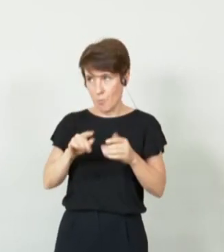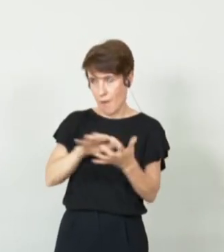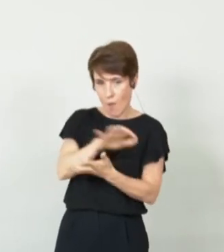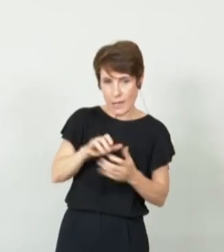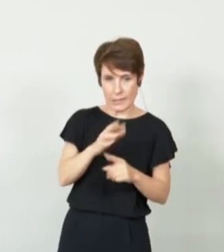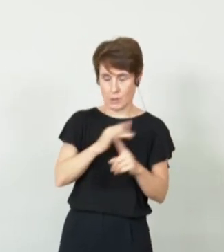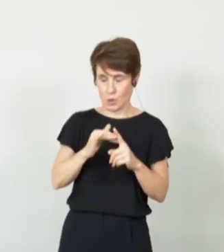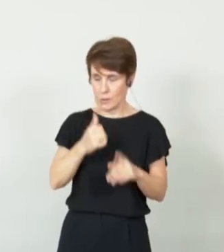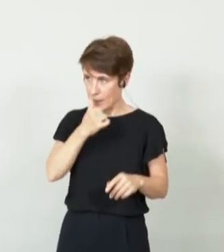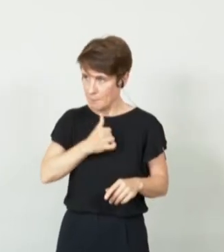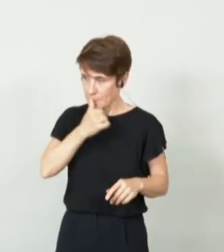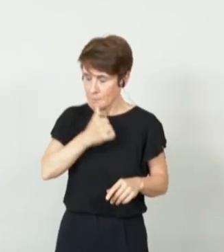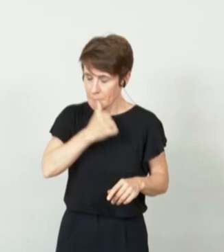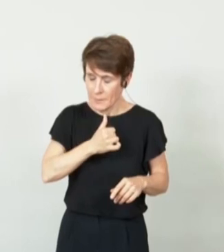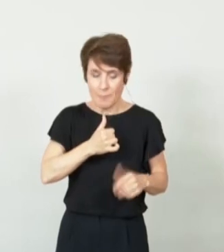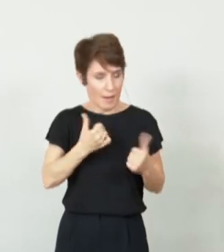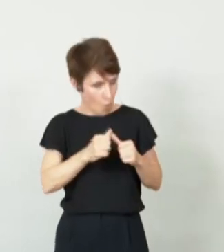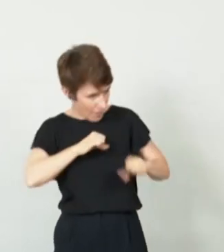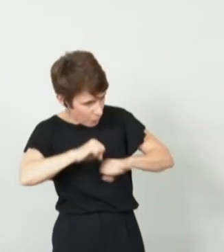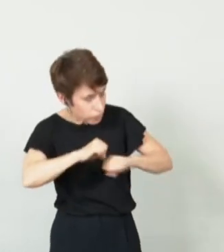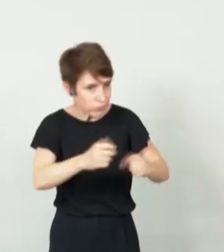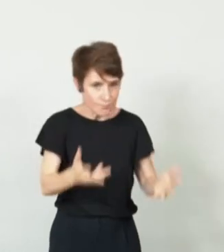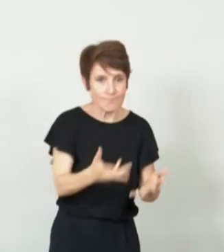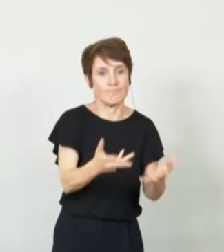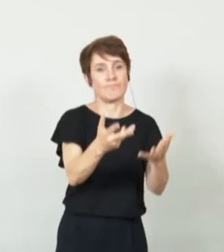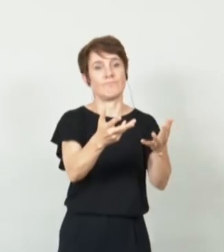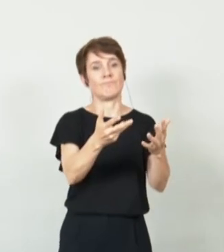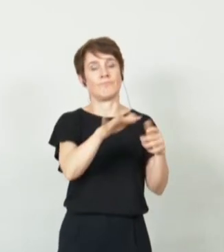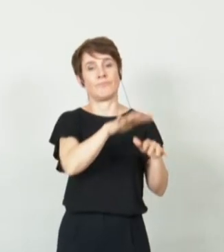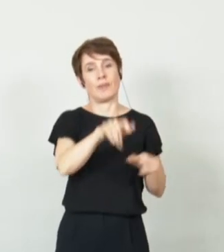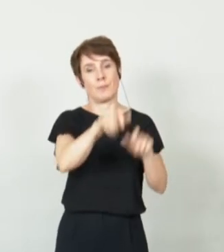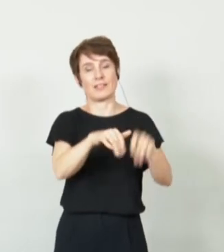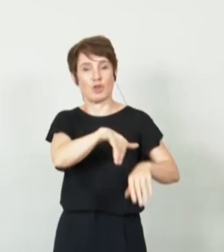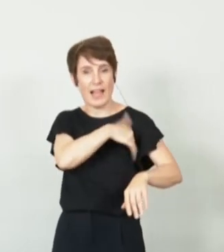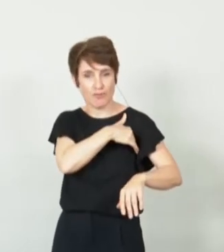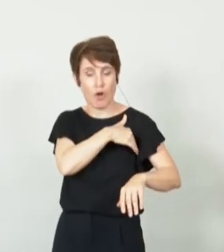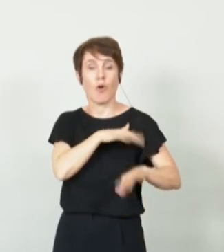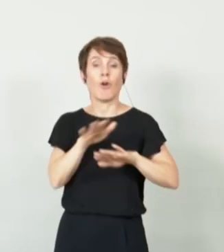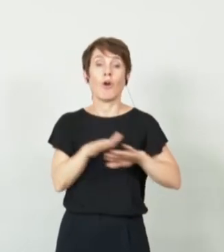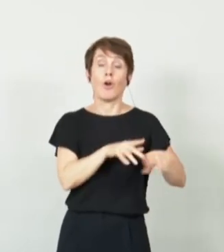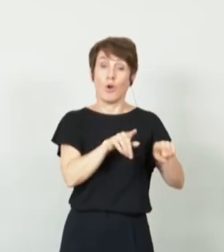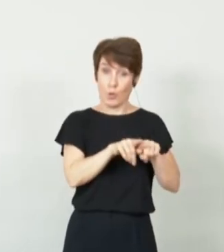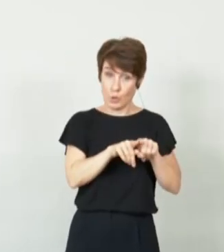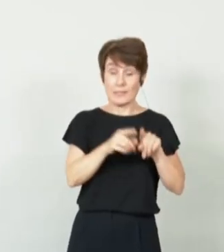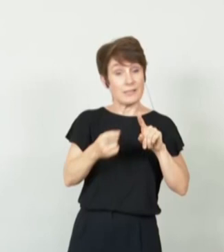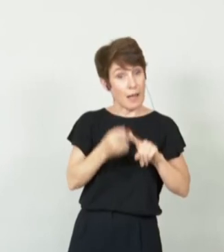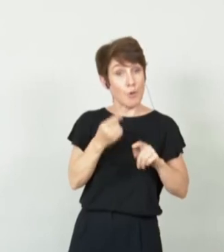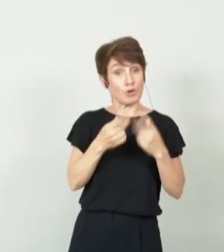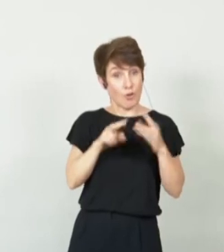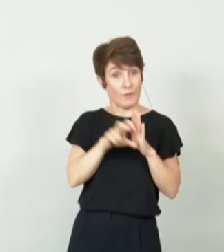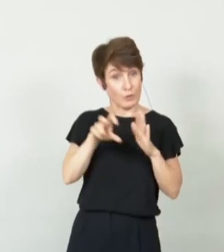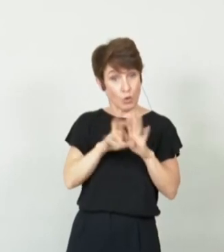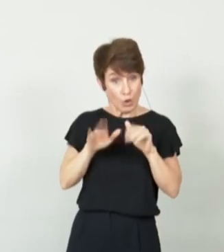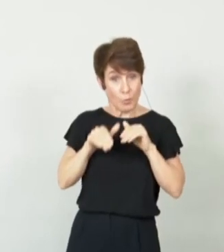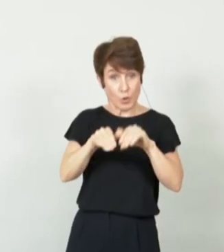des actions on dirait en direction de nos agents mais aussi en soutien de la politique de recrutement de la collectivité